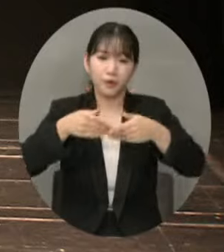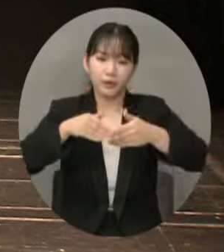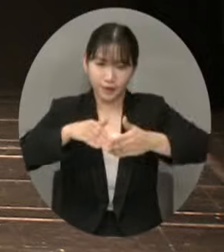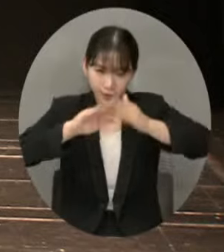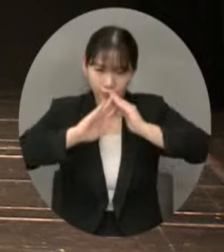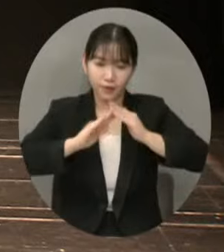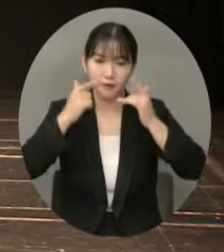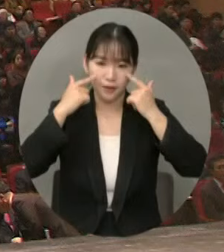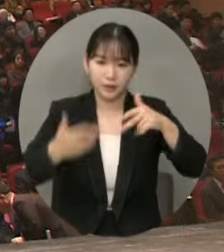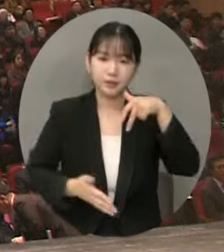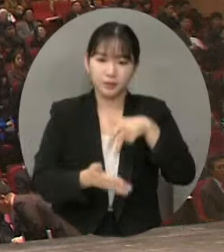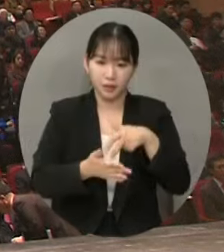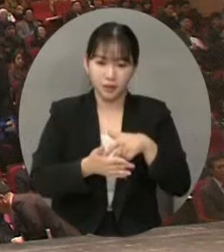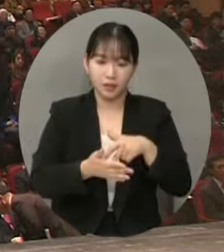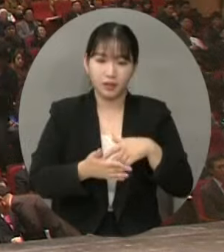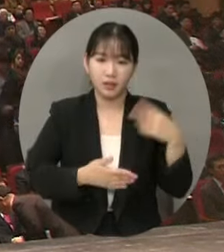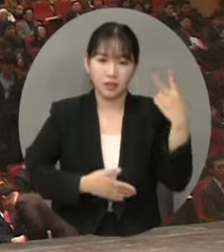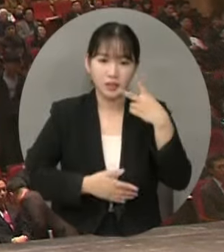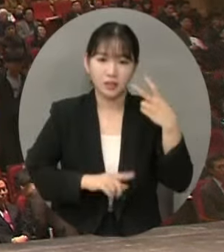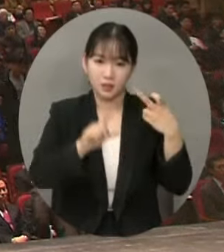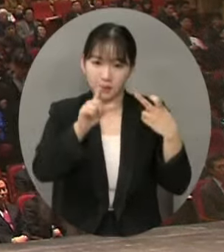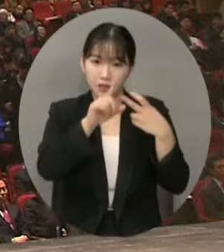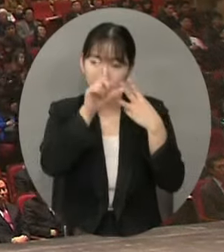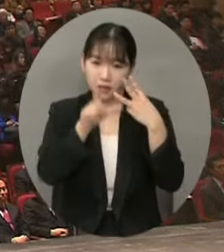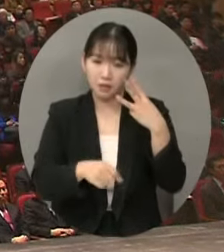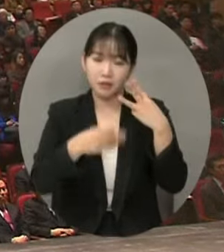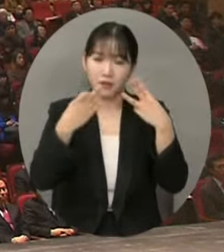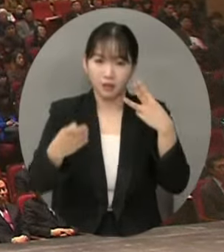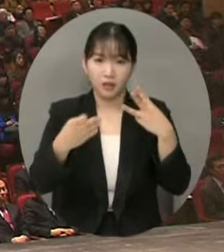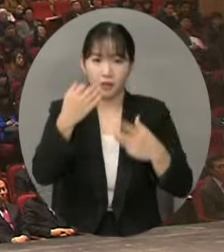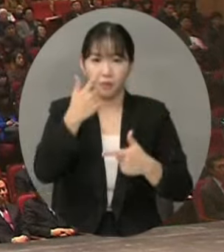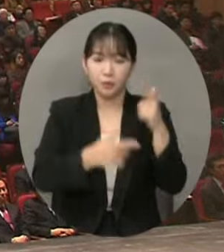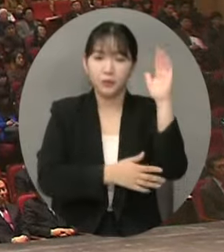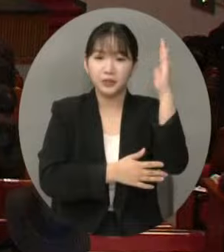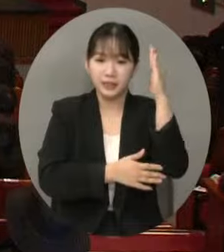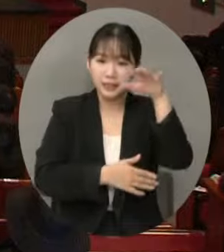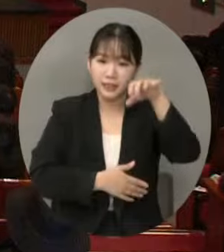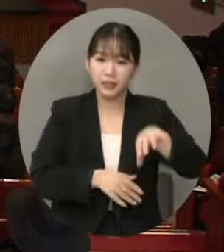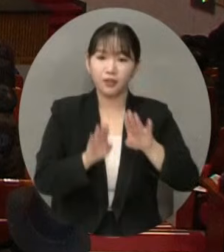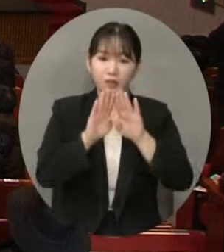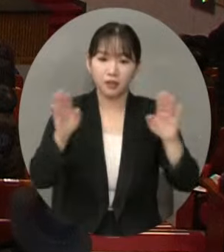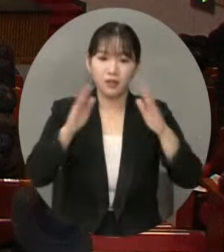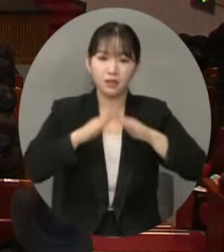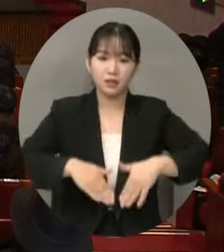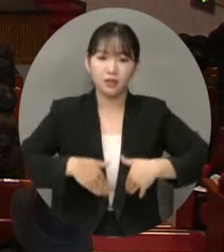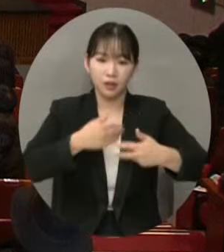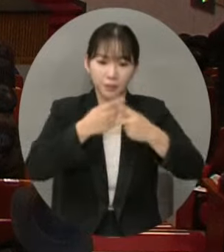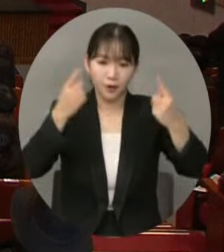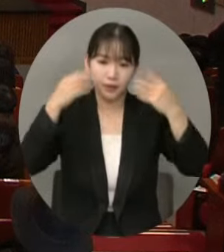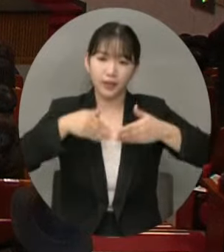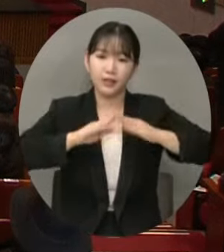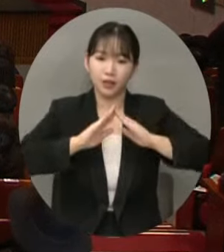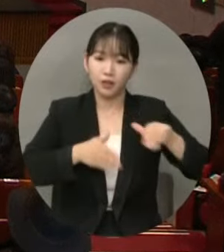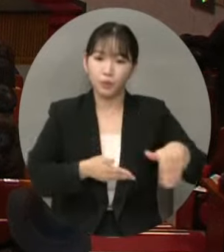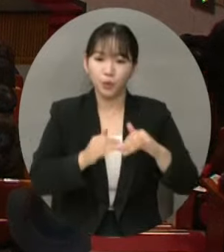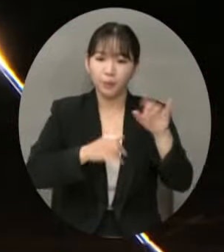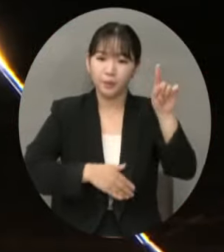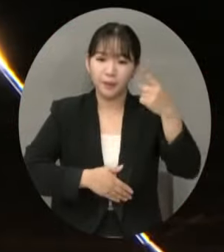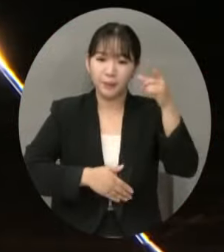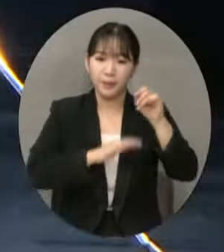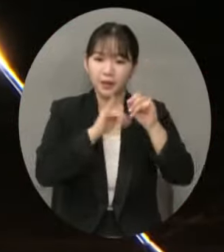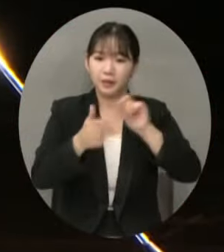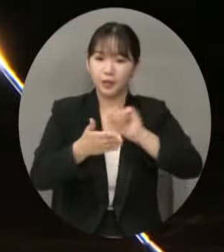명확한 입장이었습니다. 지난 2012년 3월 14일 목포시에서 열린 전남 의대 설립 도민